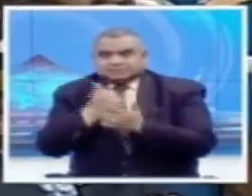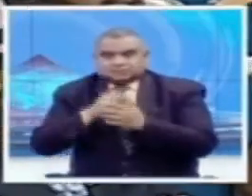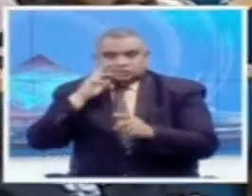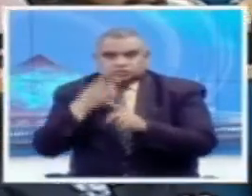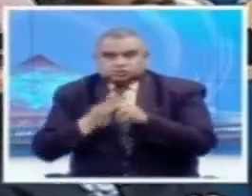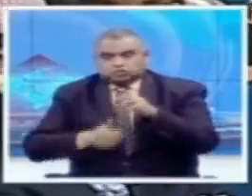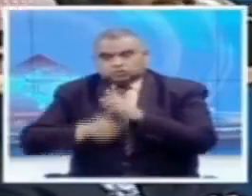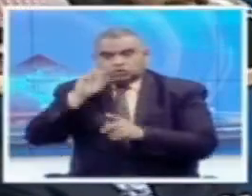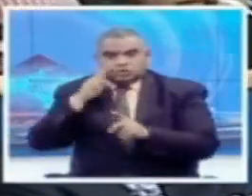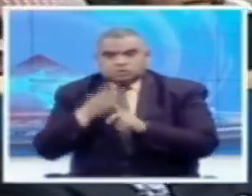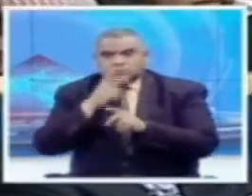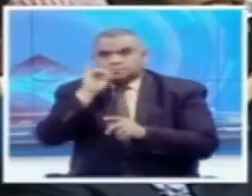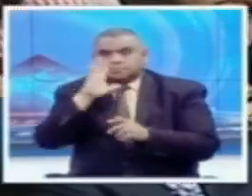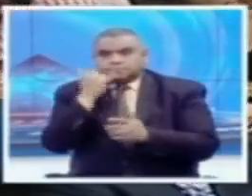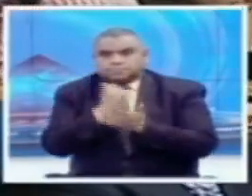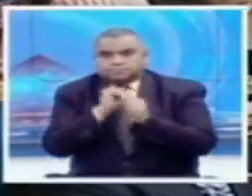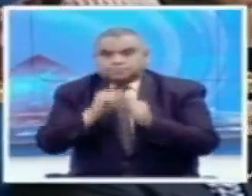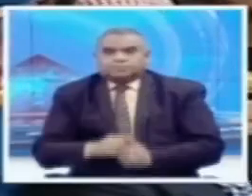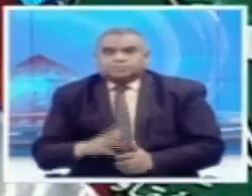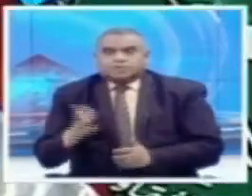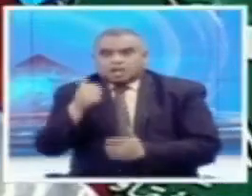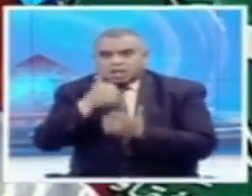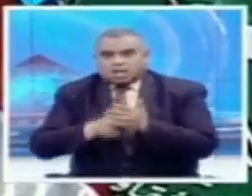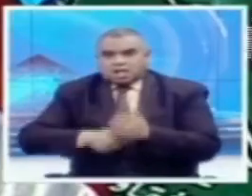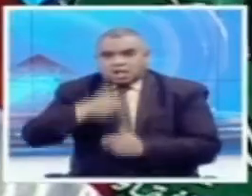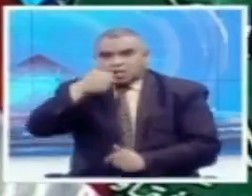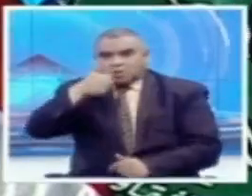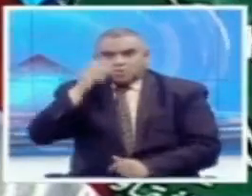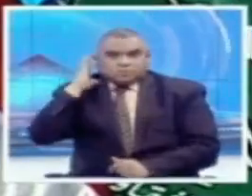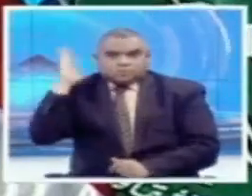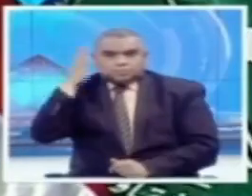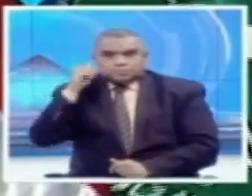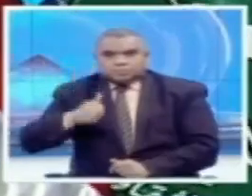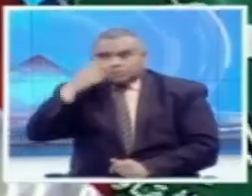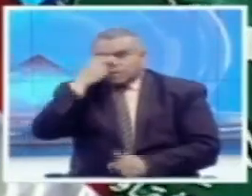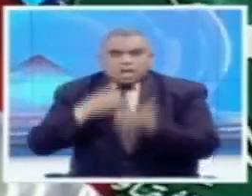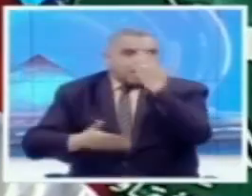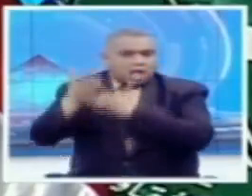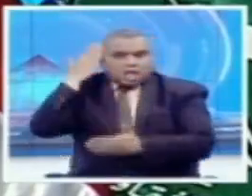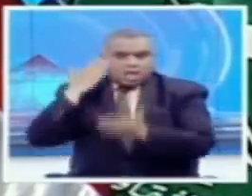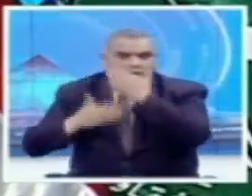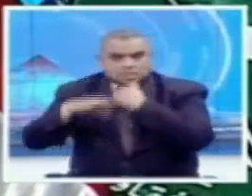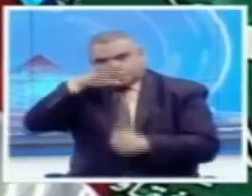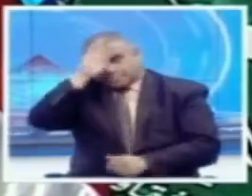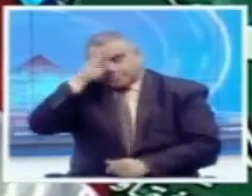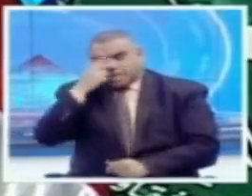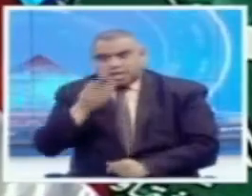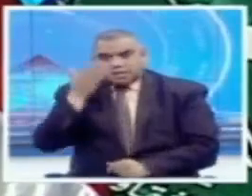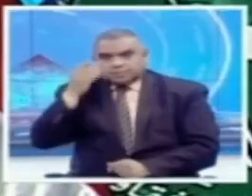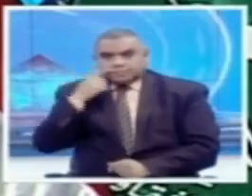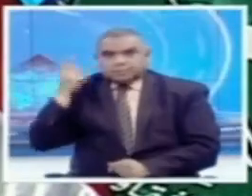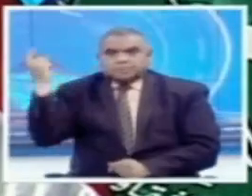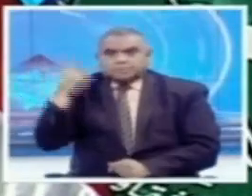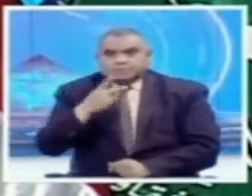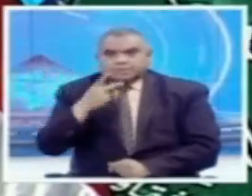على أمرين: أولا عظمة هؤلاء الأجداد، ثانيا